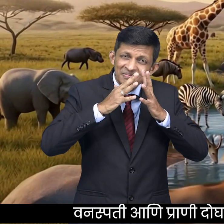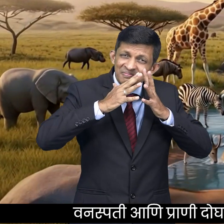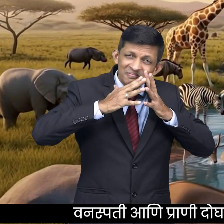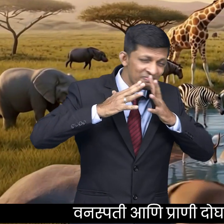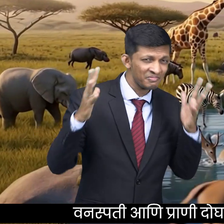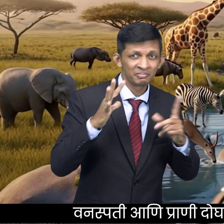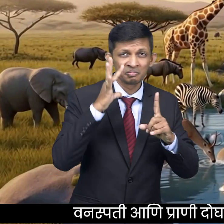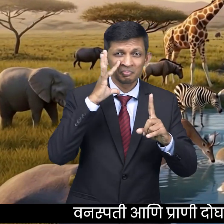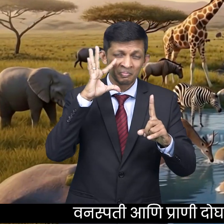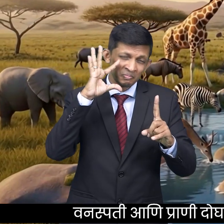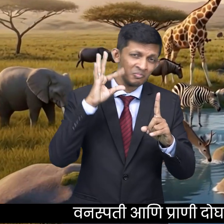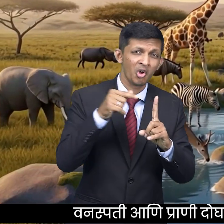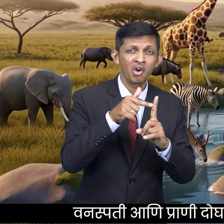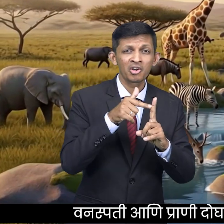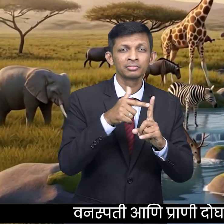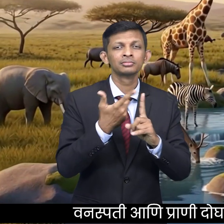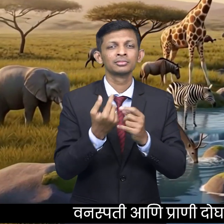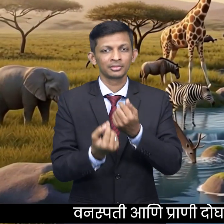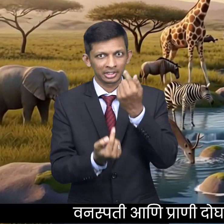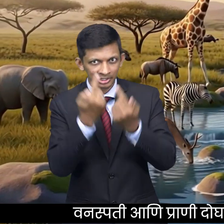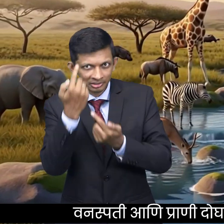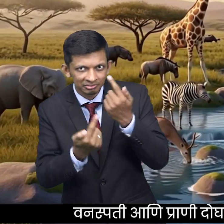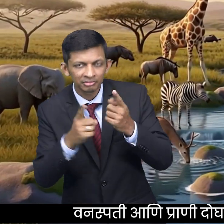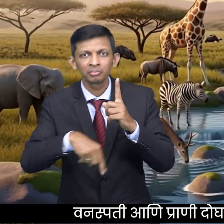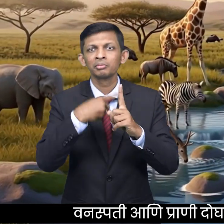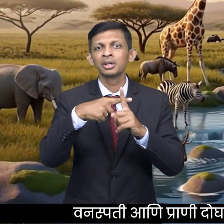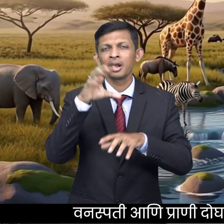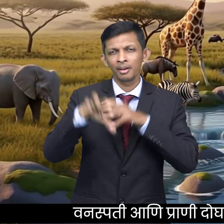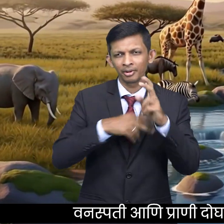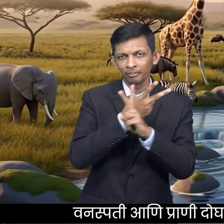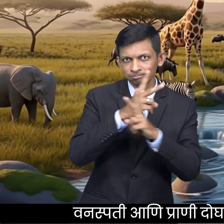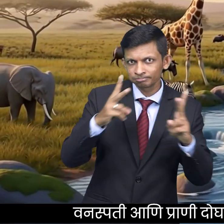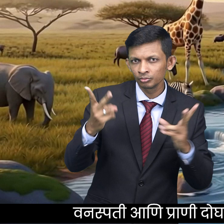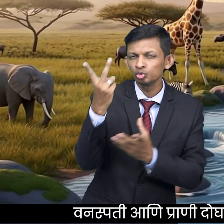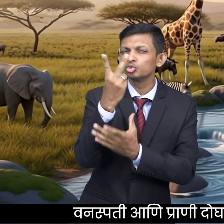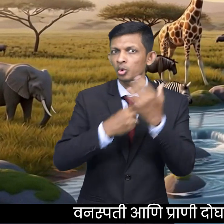वनस्पती आणि प्राणी दोघांच्याही जीवनासाठी पाणी अत्यंत आवश्यक आहे.